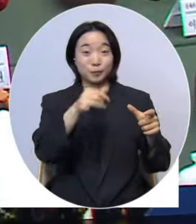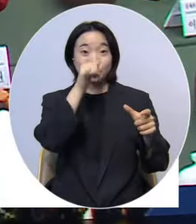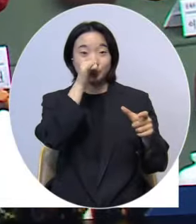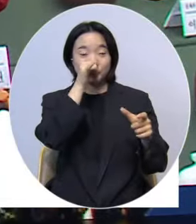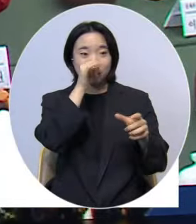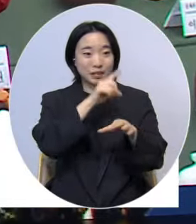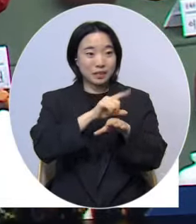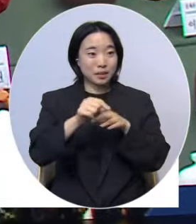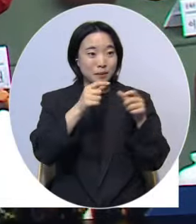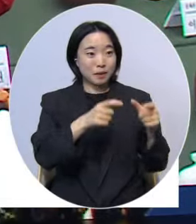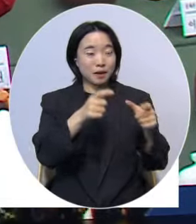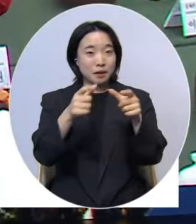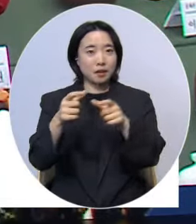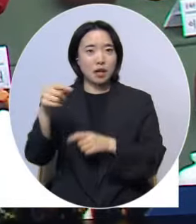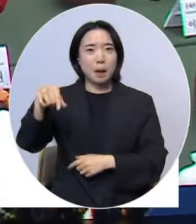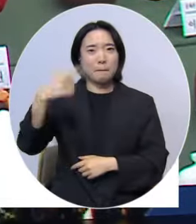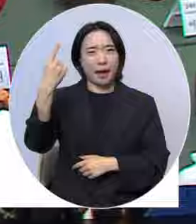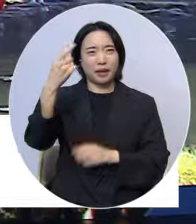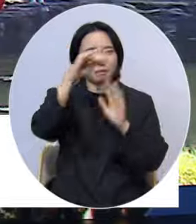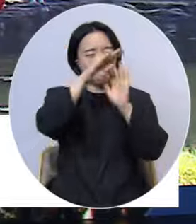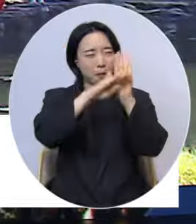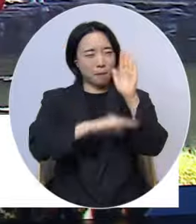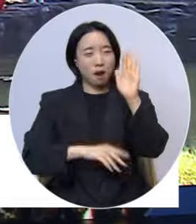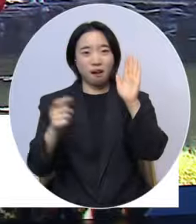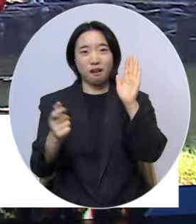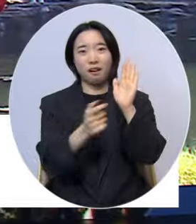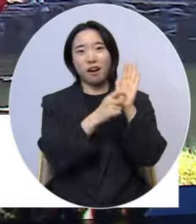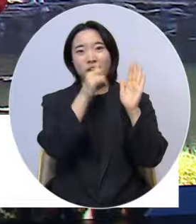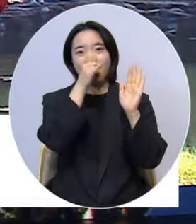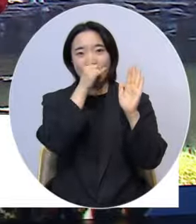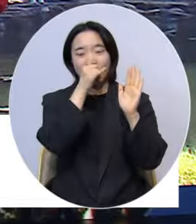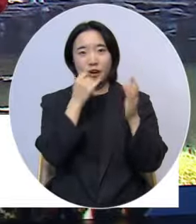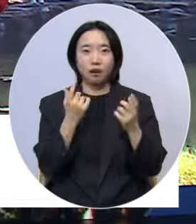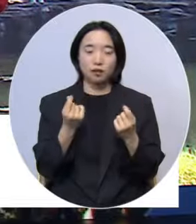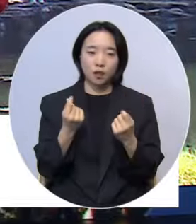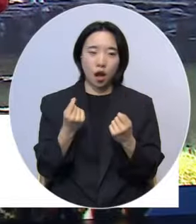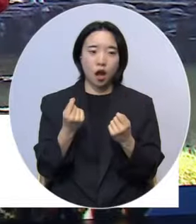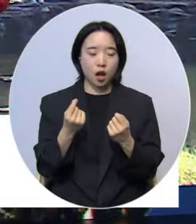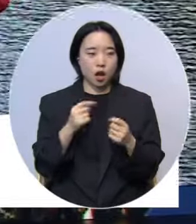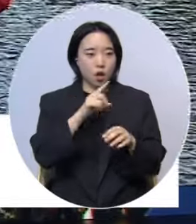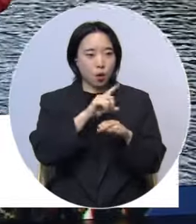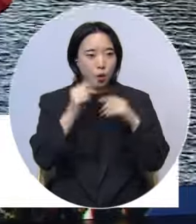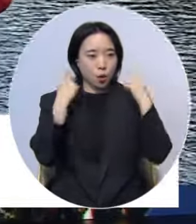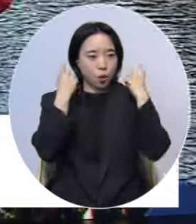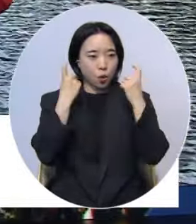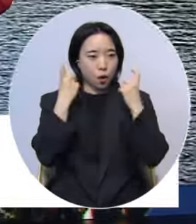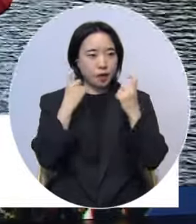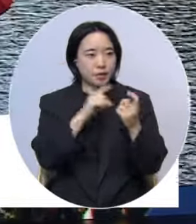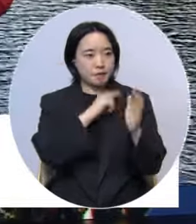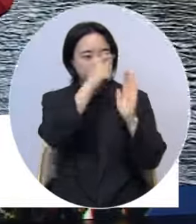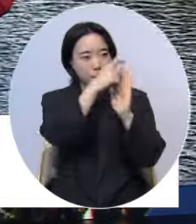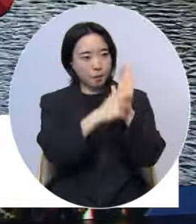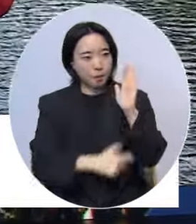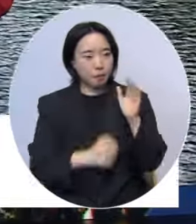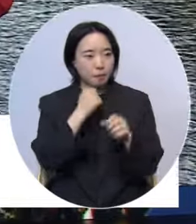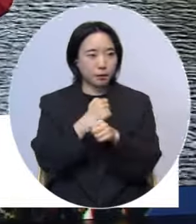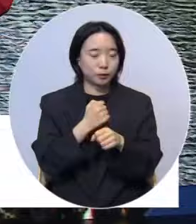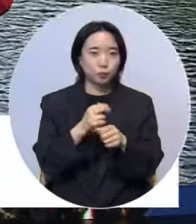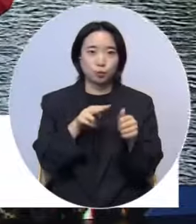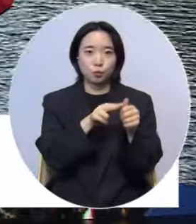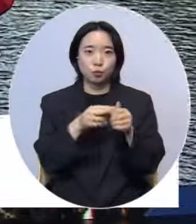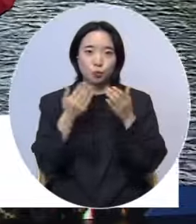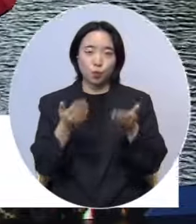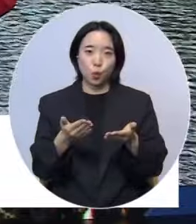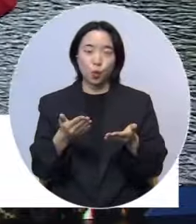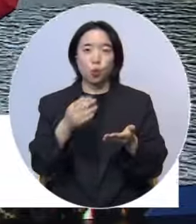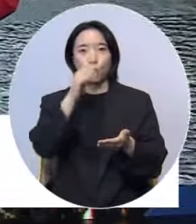현장을 찾은 유인촌 문체부 장관은 로컬 백과 같은 관광 정책이 지역 경제 활성화에 기여하고 있다고 평가했습니다